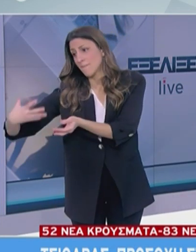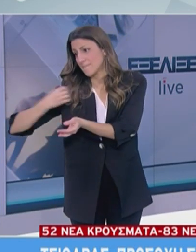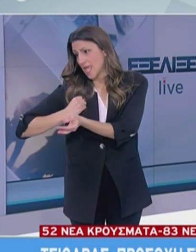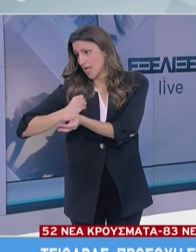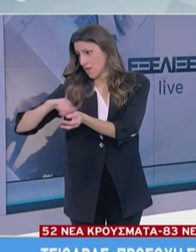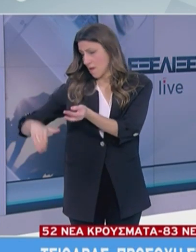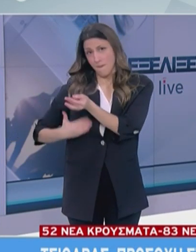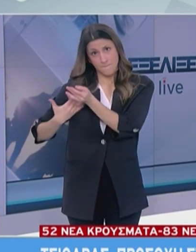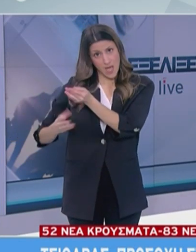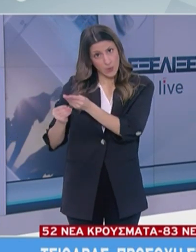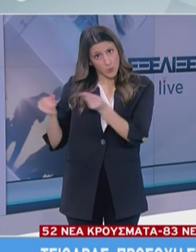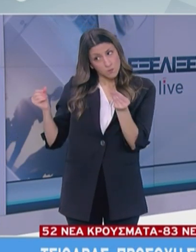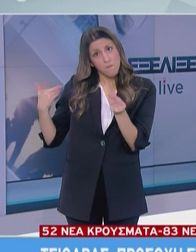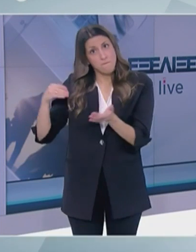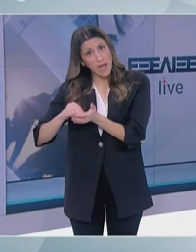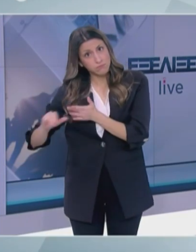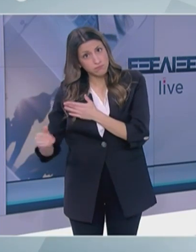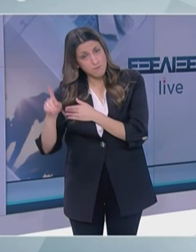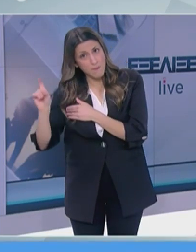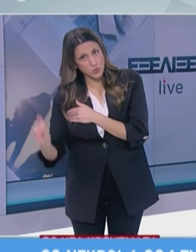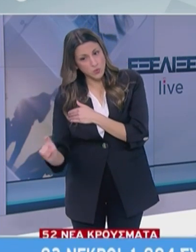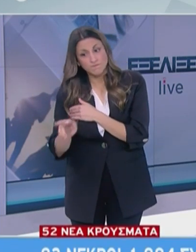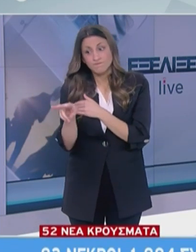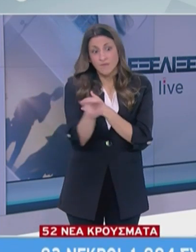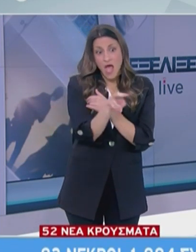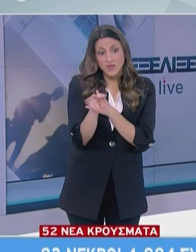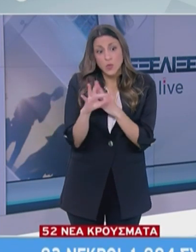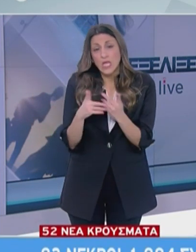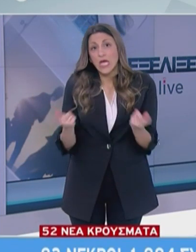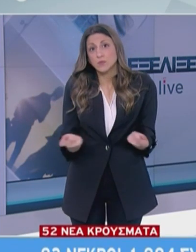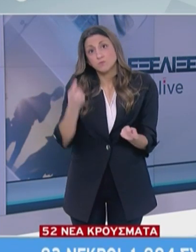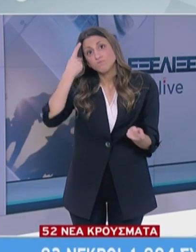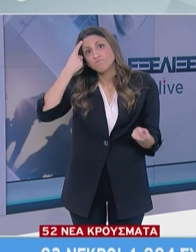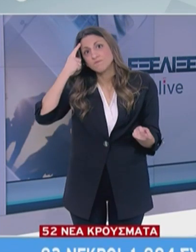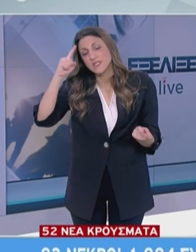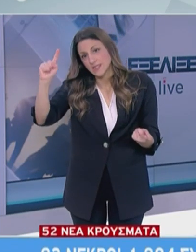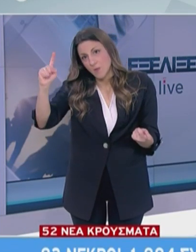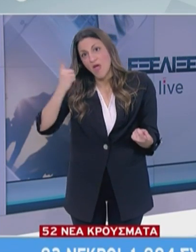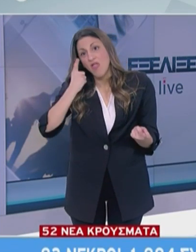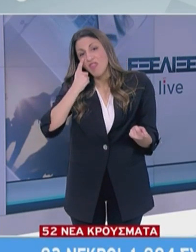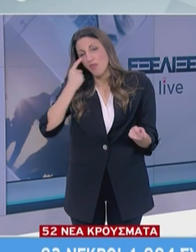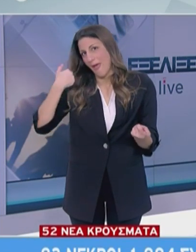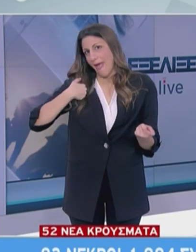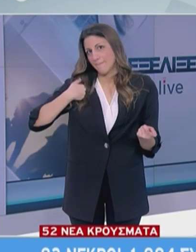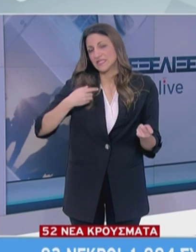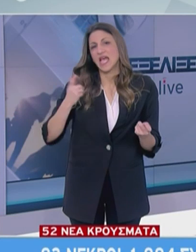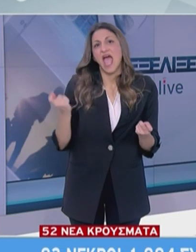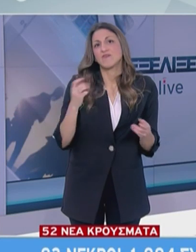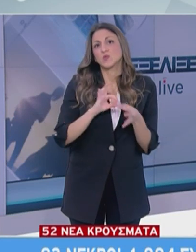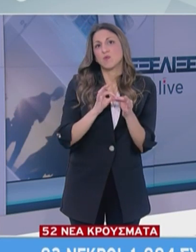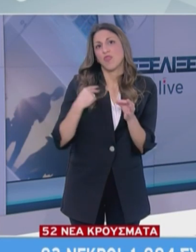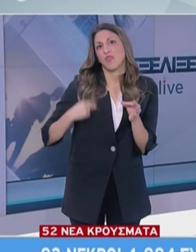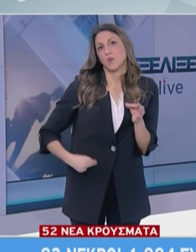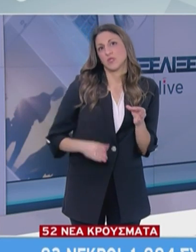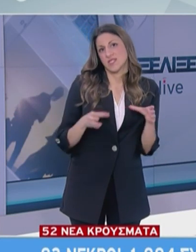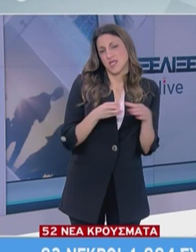νόσο. Ετοιμαζόμαστε να τα χρησιμοποιήσουμε στο άμεσο μέλλον ως Εθνικός Οργανισμός Δημόσιας Υγείας και Υπουργείο Υγείας με ειδικό